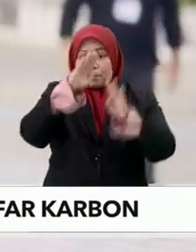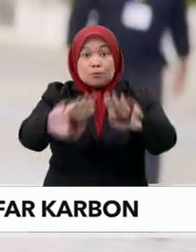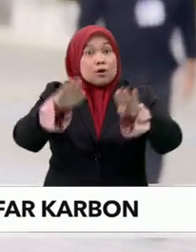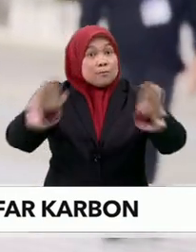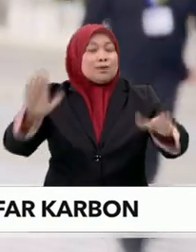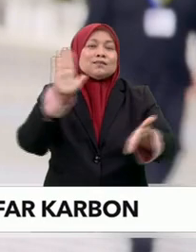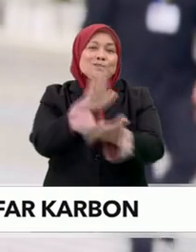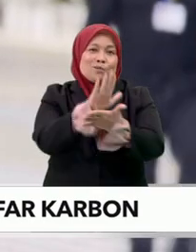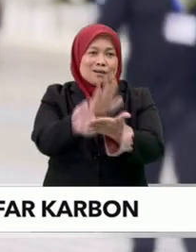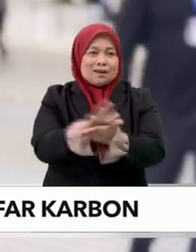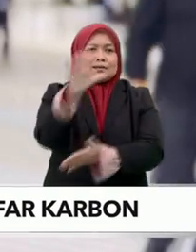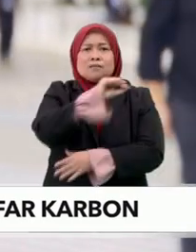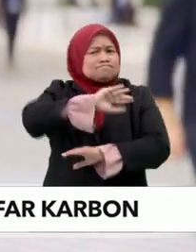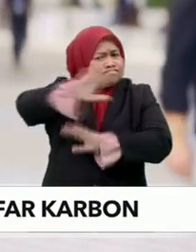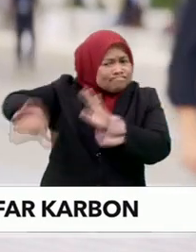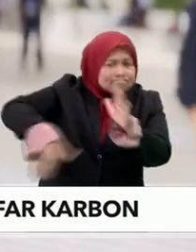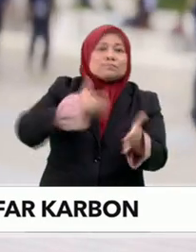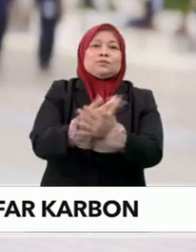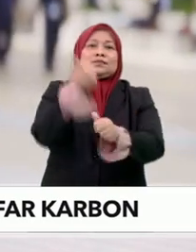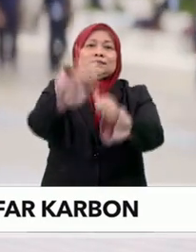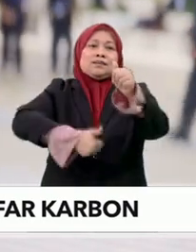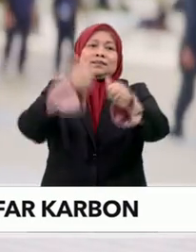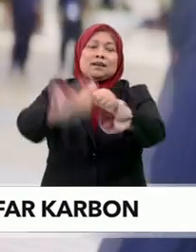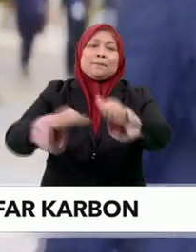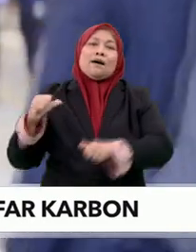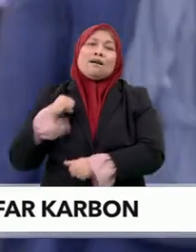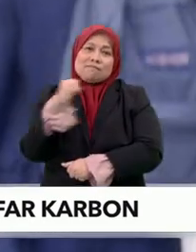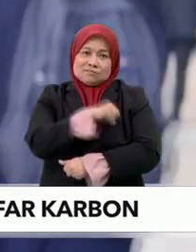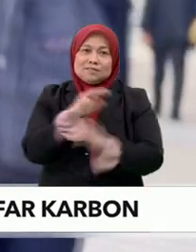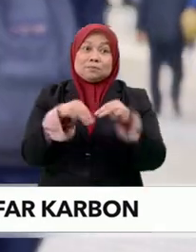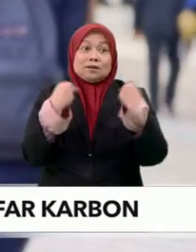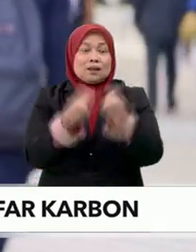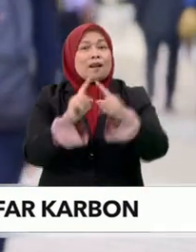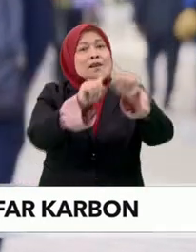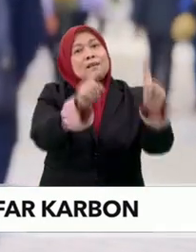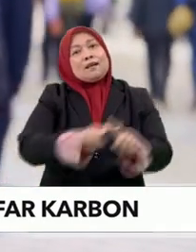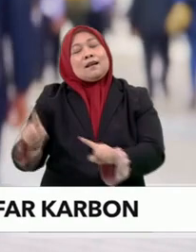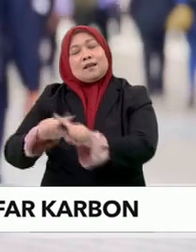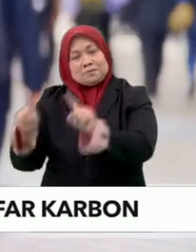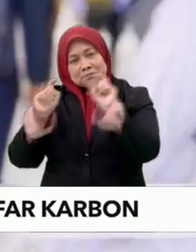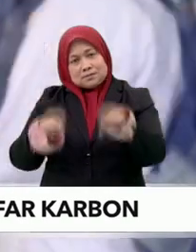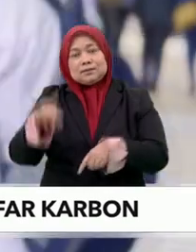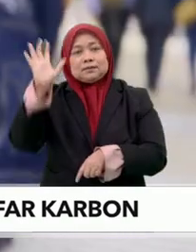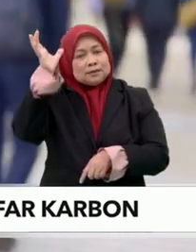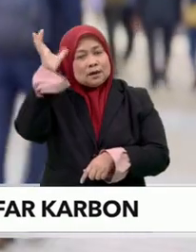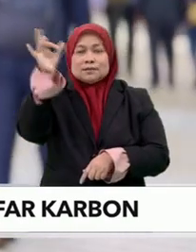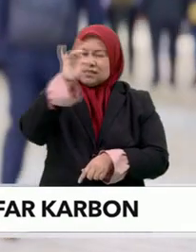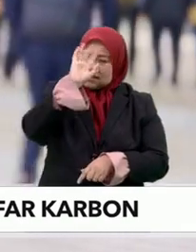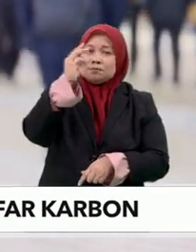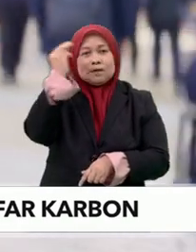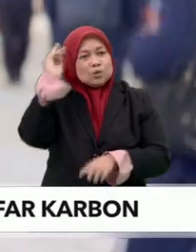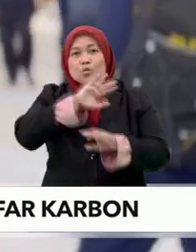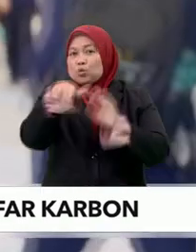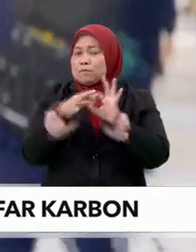murid-murid sekolah dan semua, setiap anggota masyarakat. Berbilang kaum perlu bersatu hati, berdiri